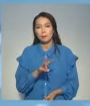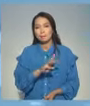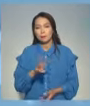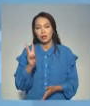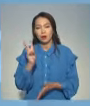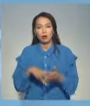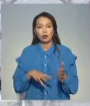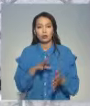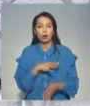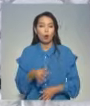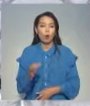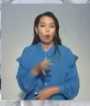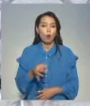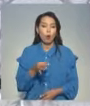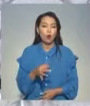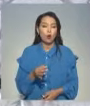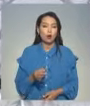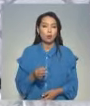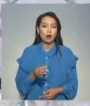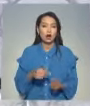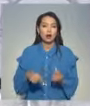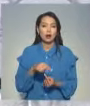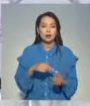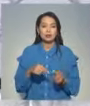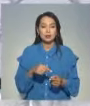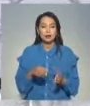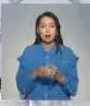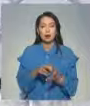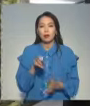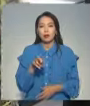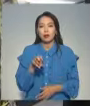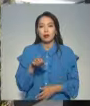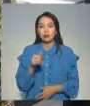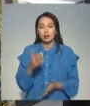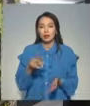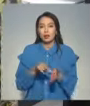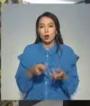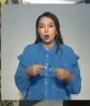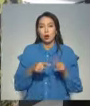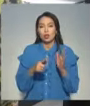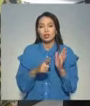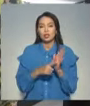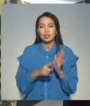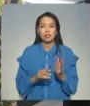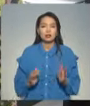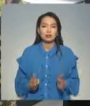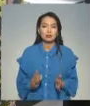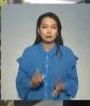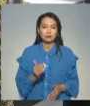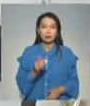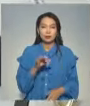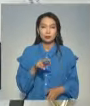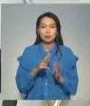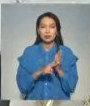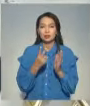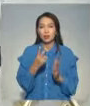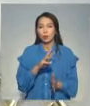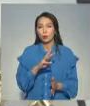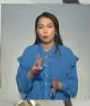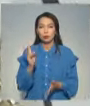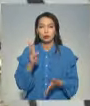арқалады. Облыстық кәсіпкерлер палатасының мәліметінше салық органдары 7 кәсіпкерге 82 миллион теңгеден аса айыппұл салған. Палатадағылар